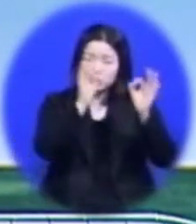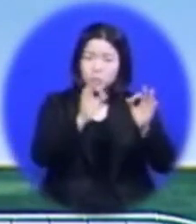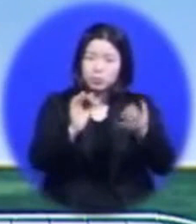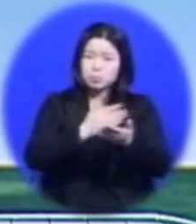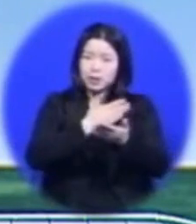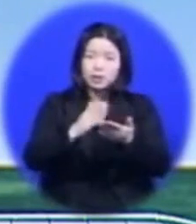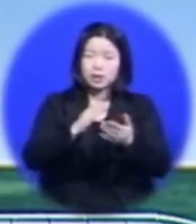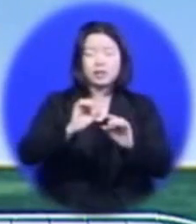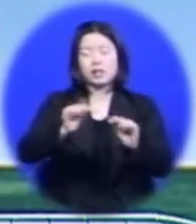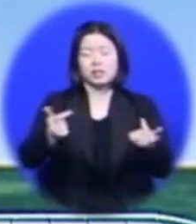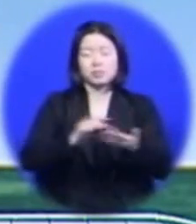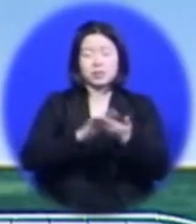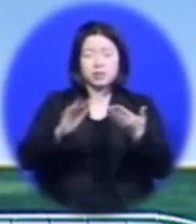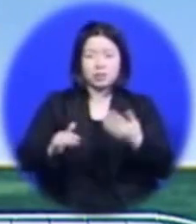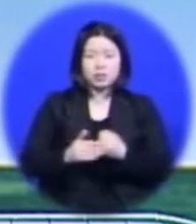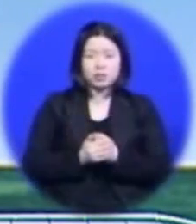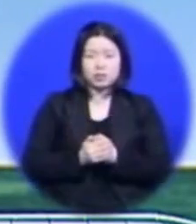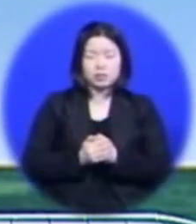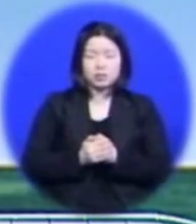게 아닙니다.